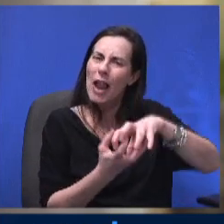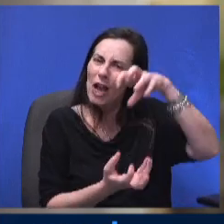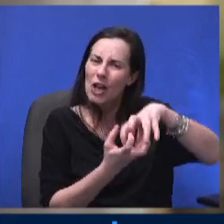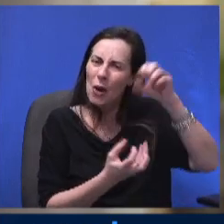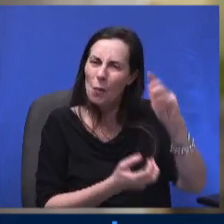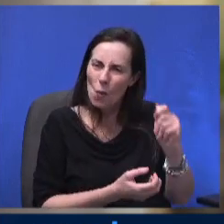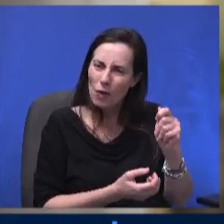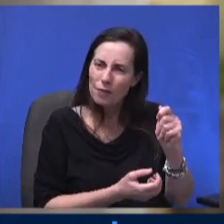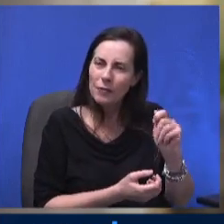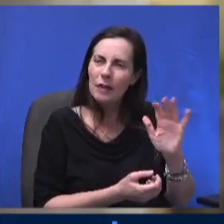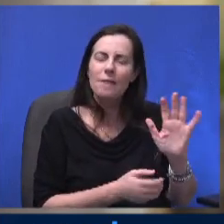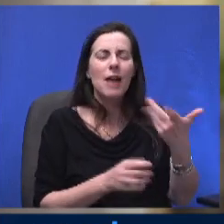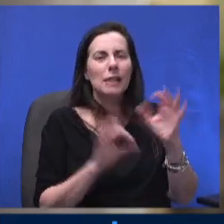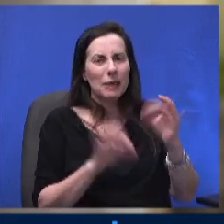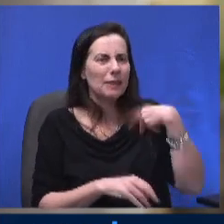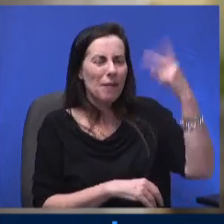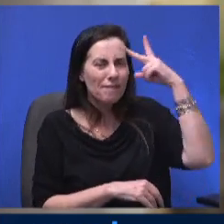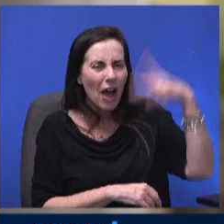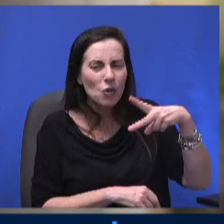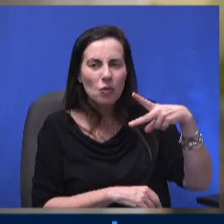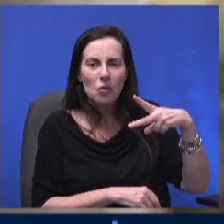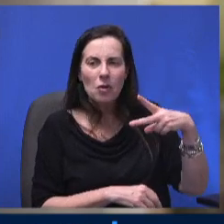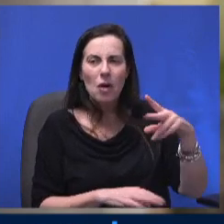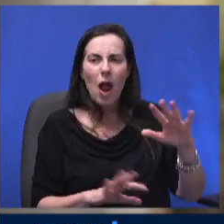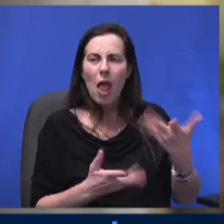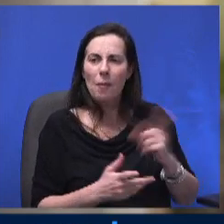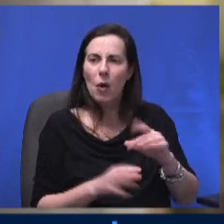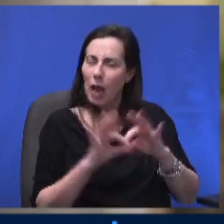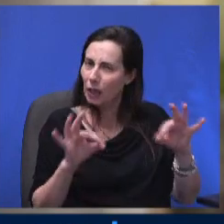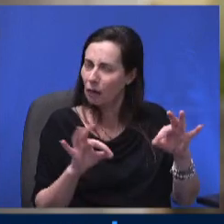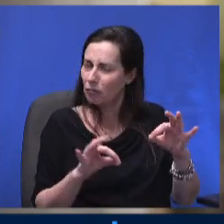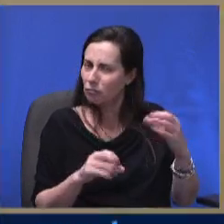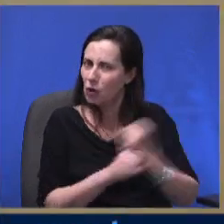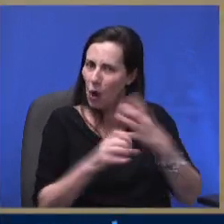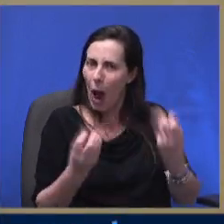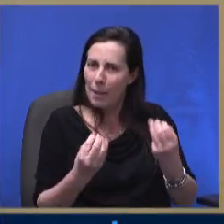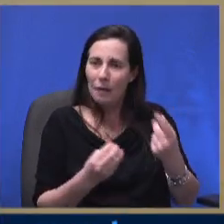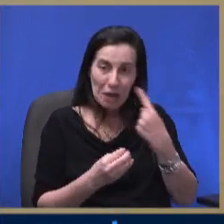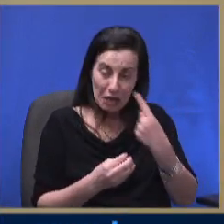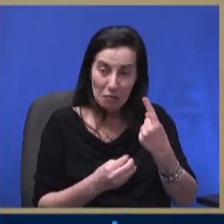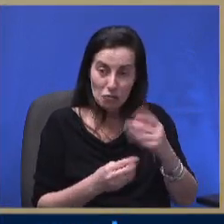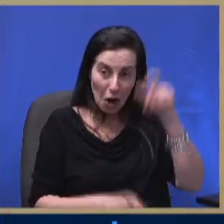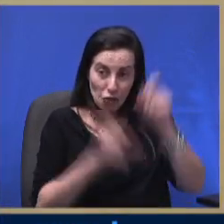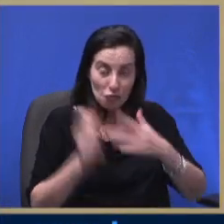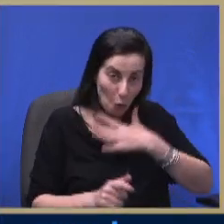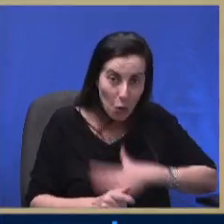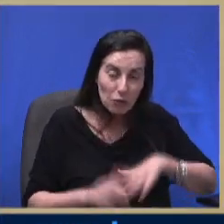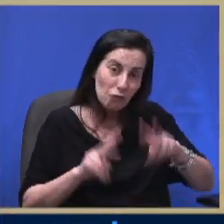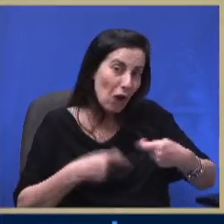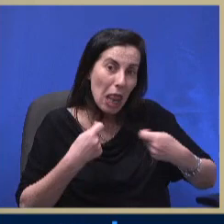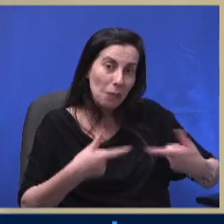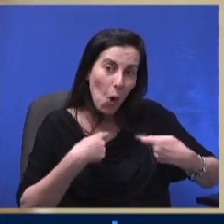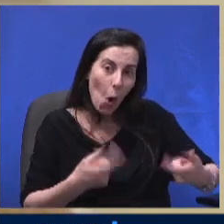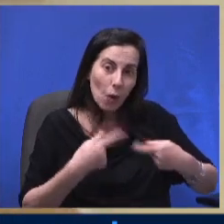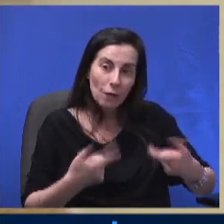ואז בעצם הבנו שלמה שלא בעצם נתחיל להכין חמויות גדולות יותר, ונראה אם יש בכלל קהל ש... אנחנו יכולים למכור לו את זה